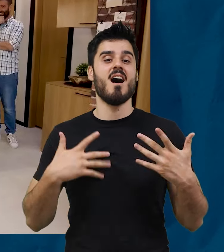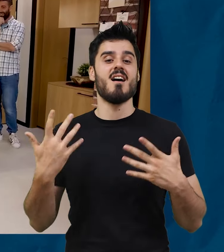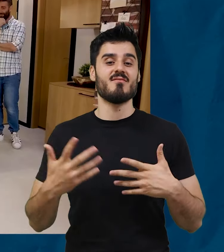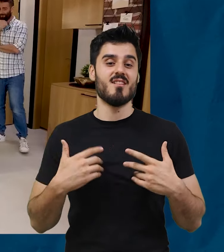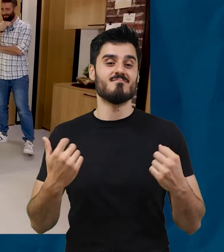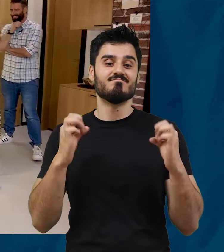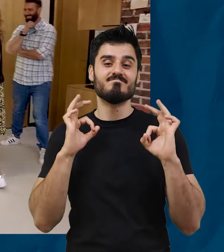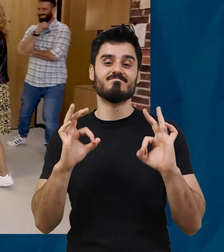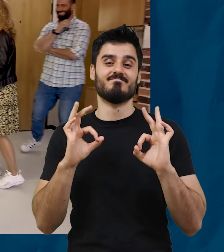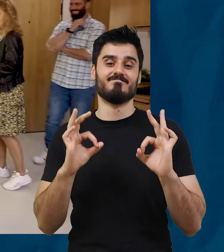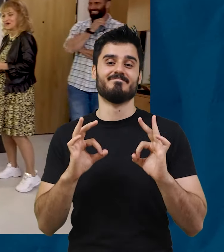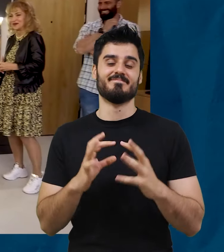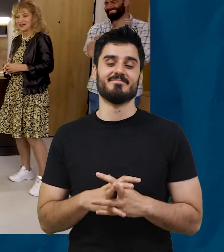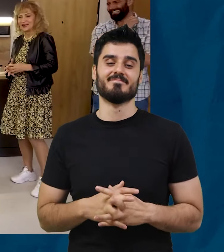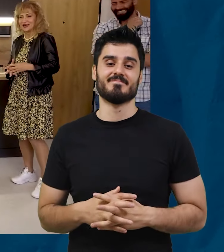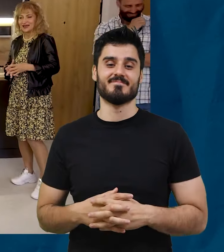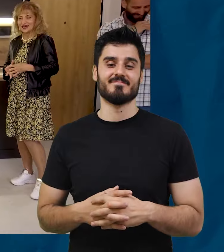Е.